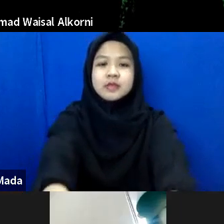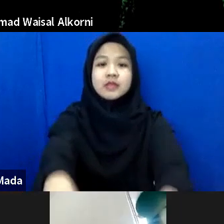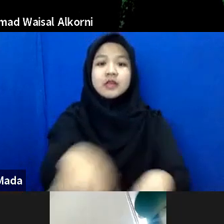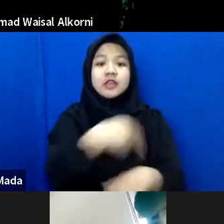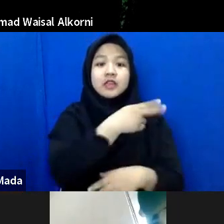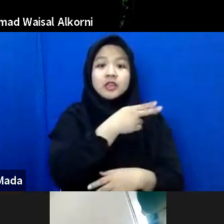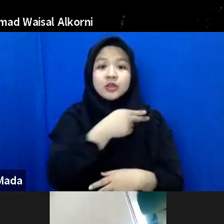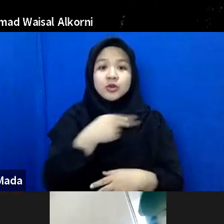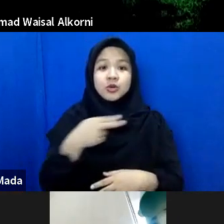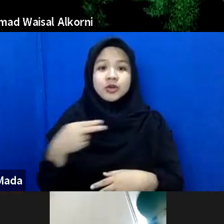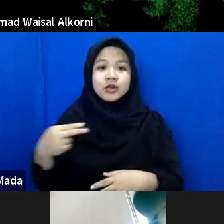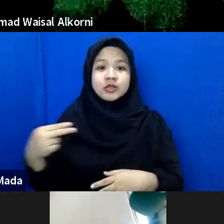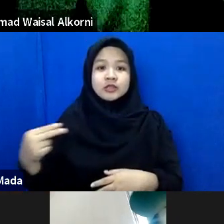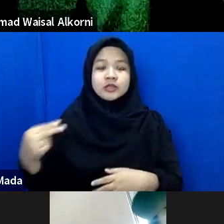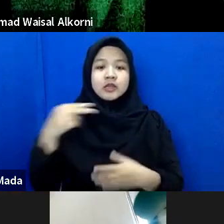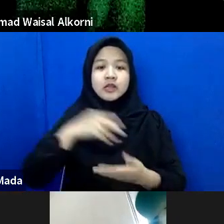hai hai